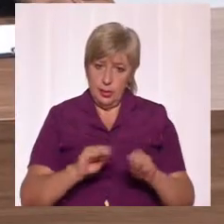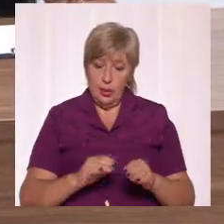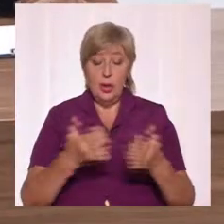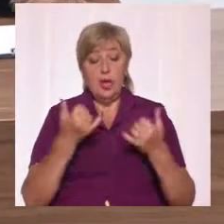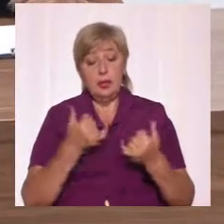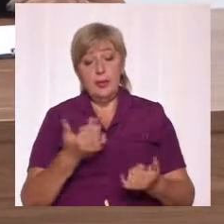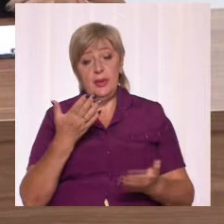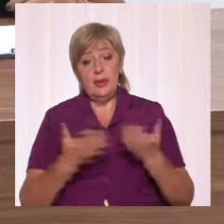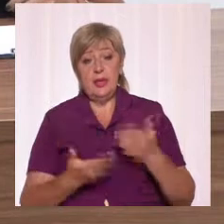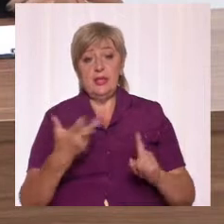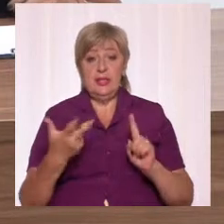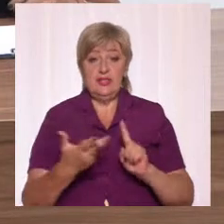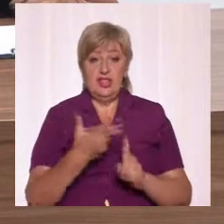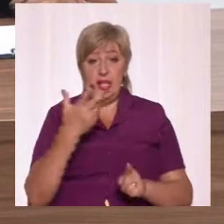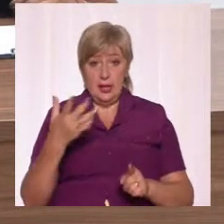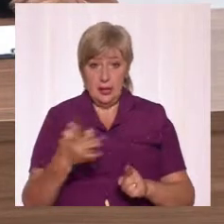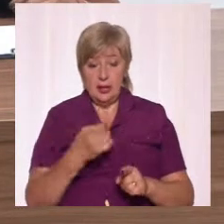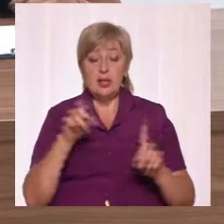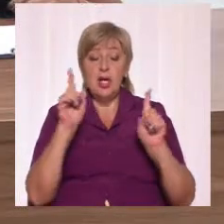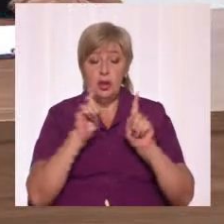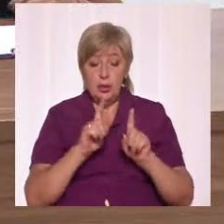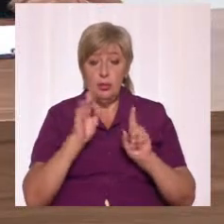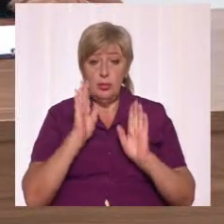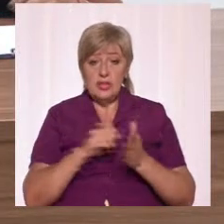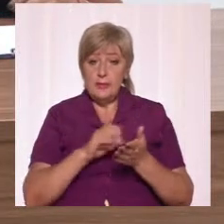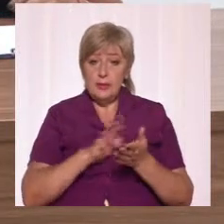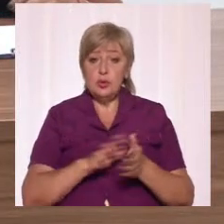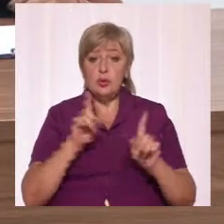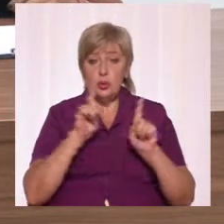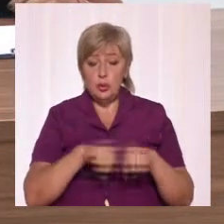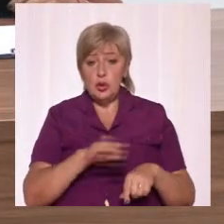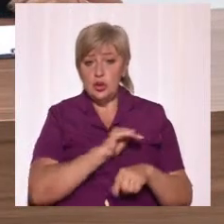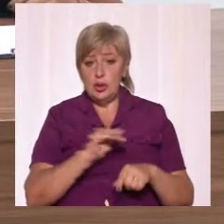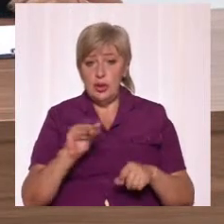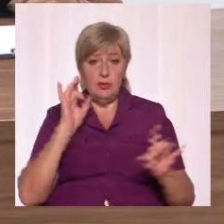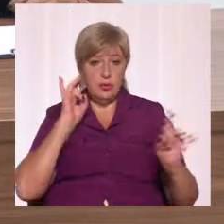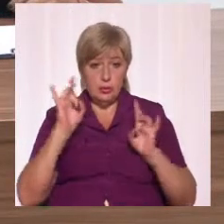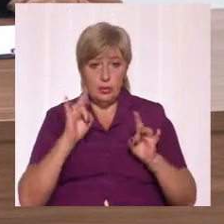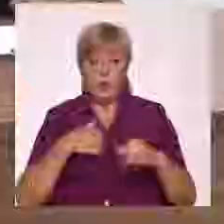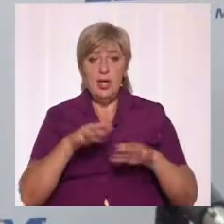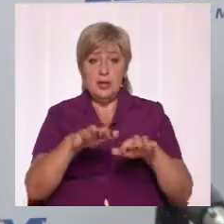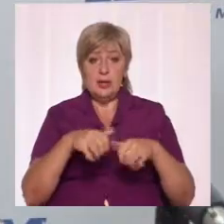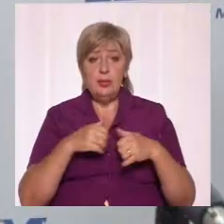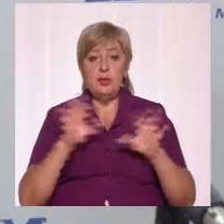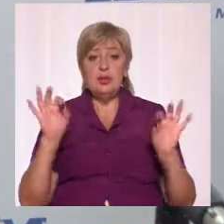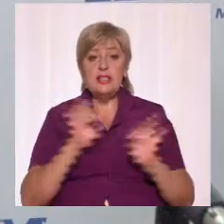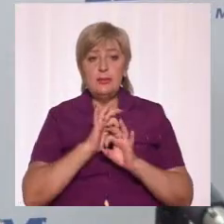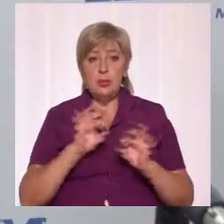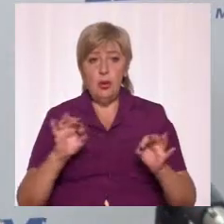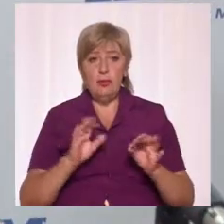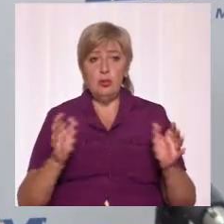випадку, якщо інспектори зафіксують той же рівень шуму, втретє у закладі вилучать звукову техніку.